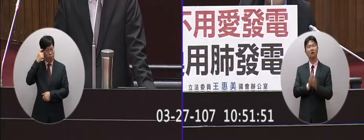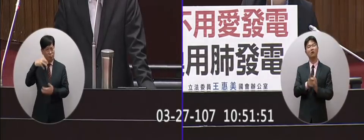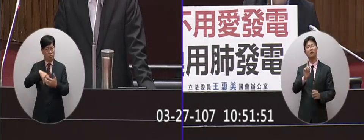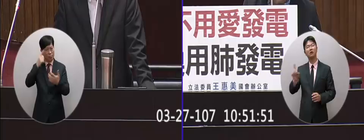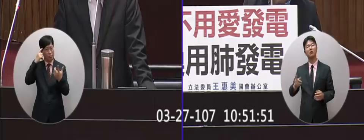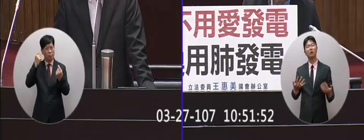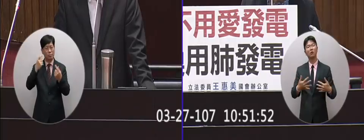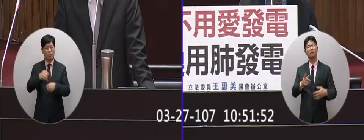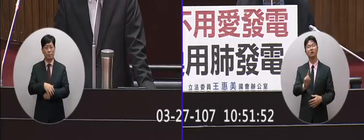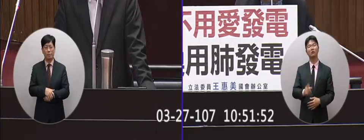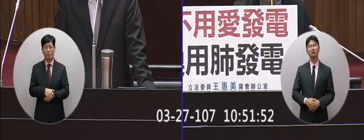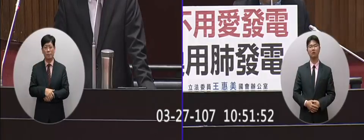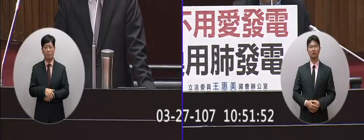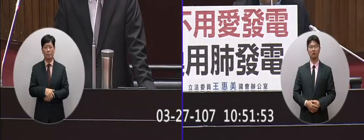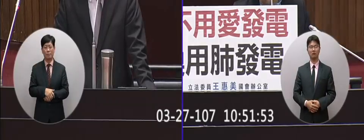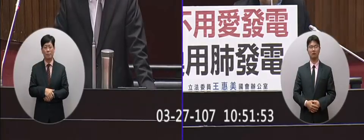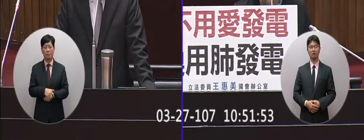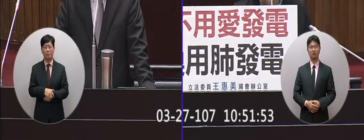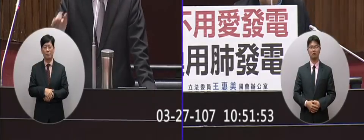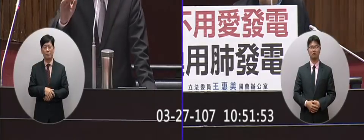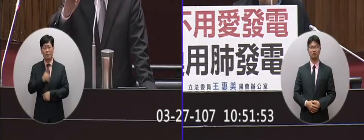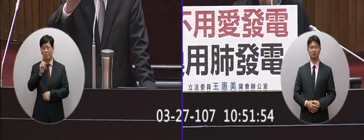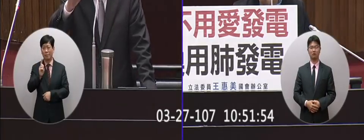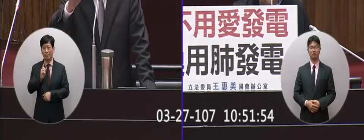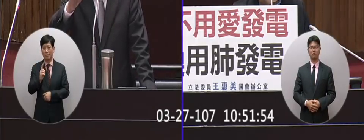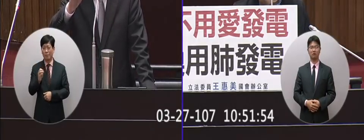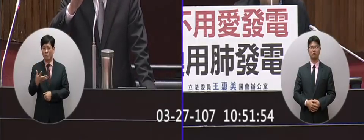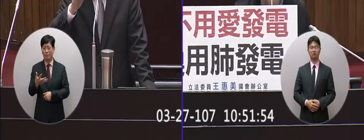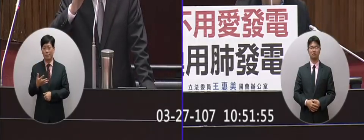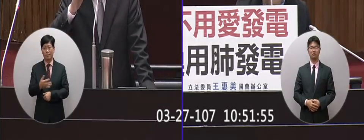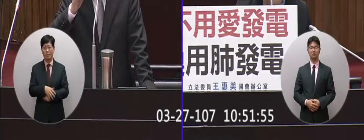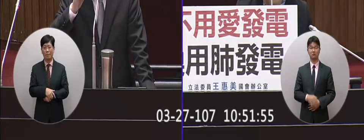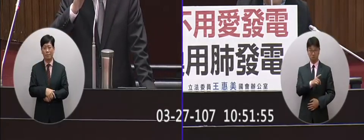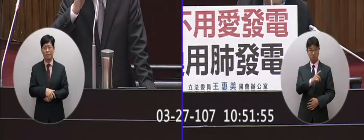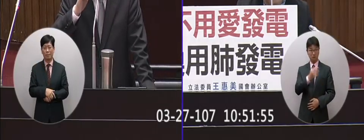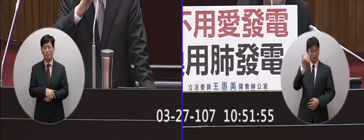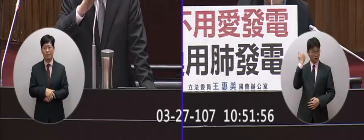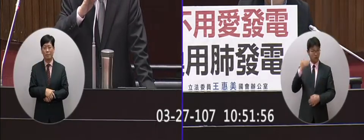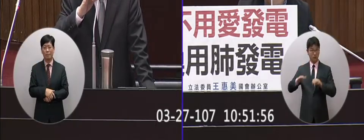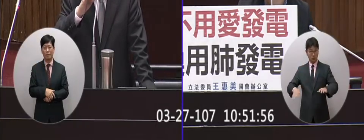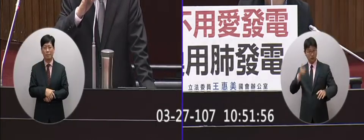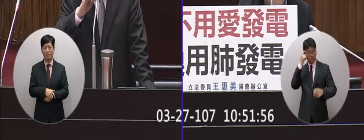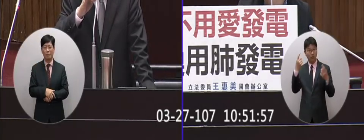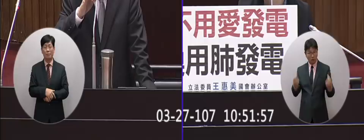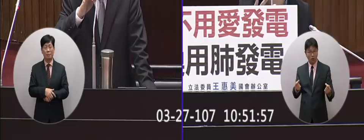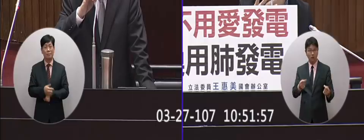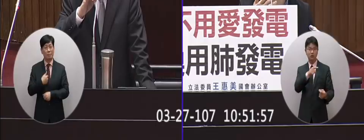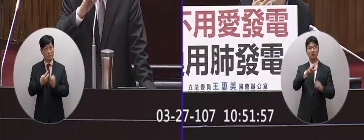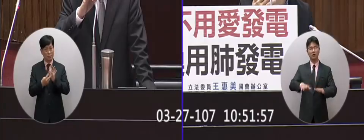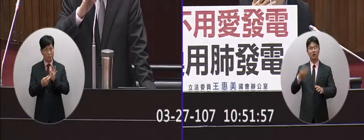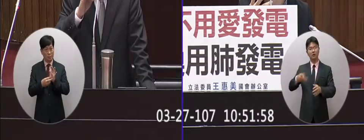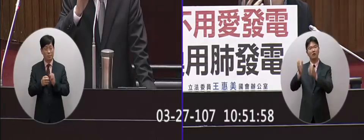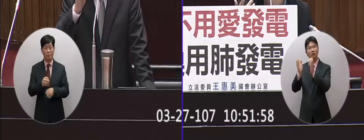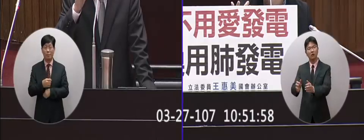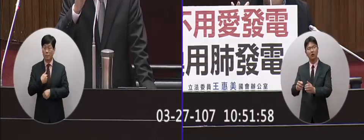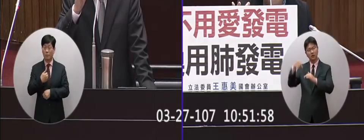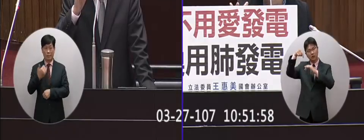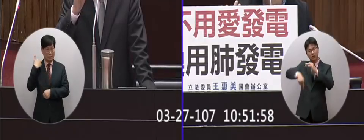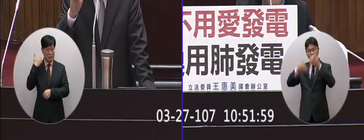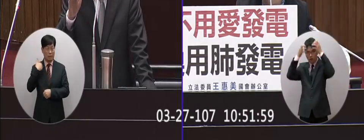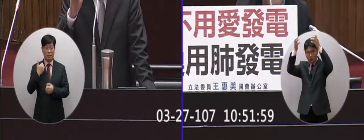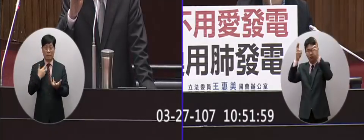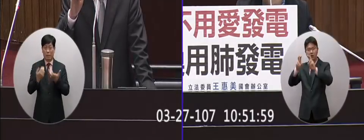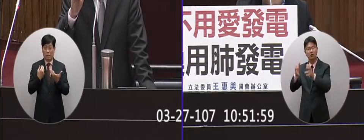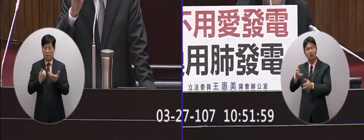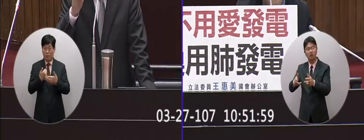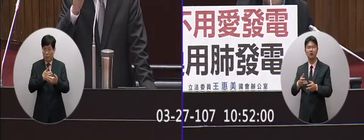样的，理念是一样的哦，就是说因为 理念是一样、這個、你又要盖深澳电厂怎么会是一样呢、 我们那个温室